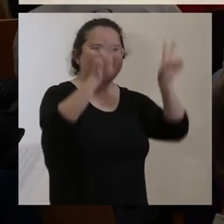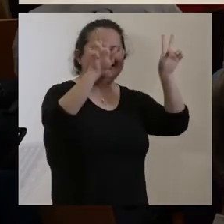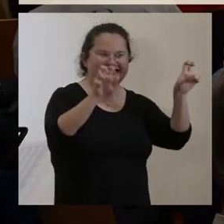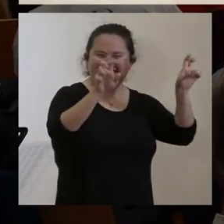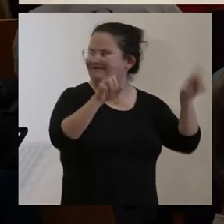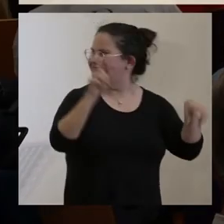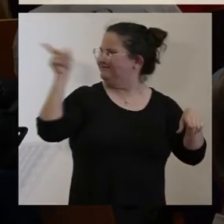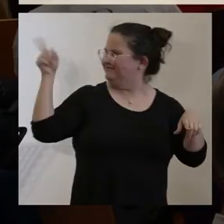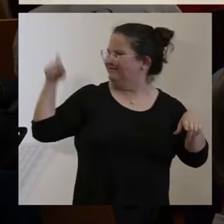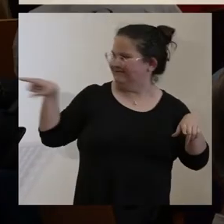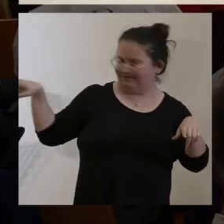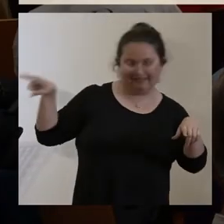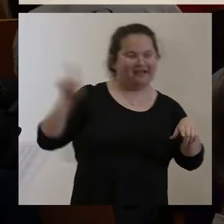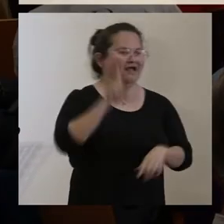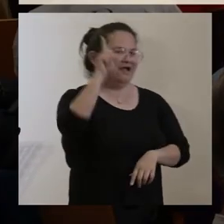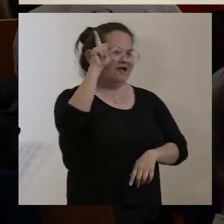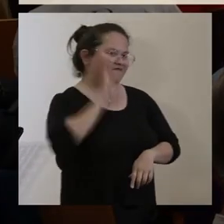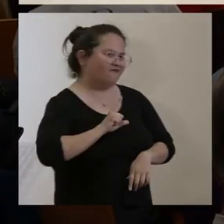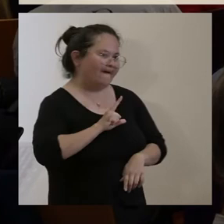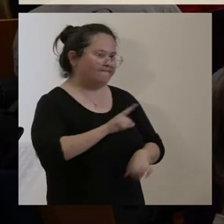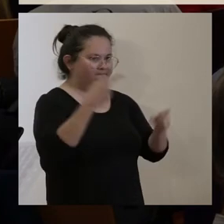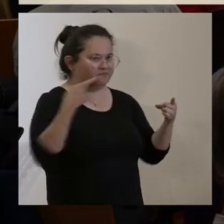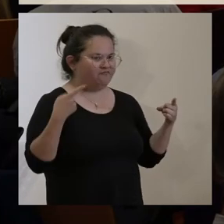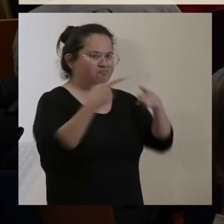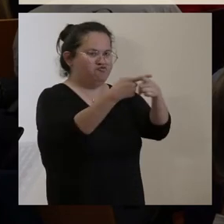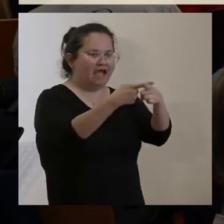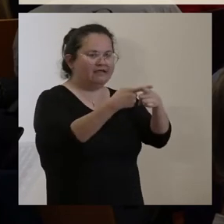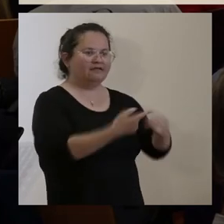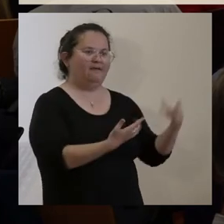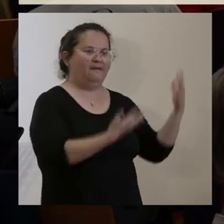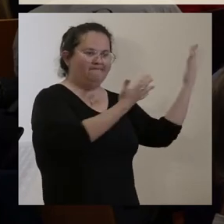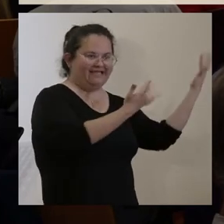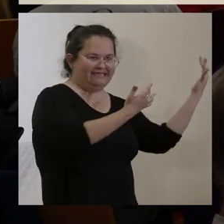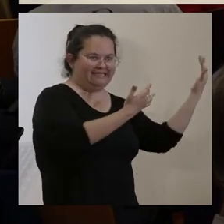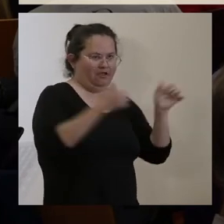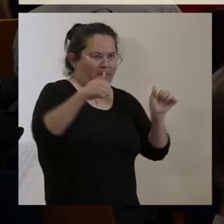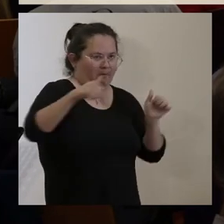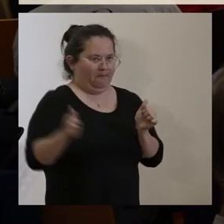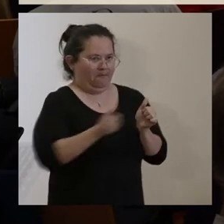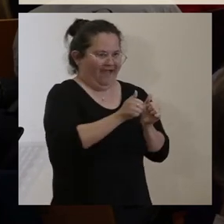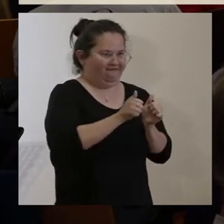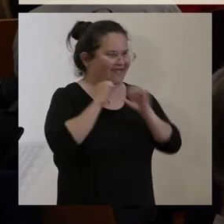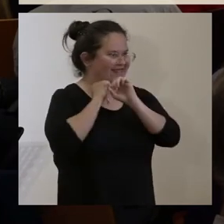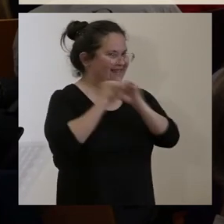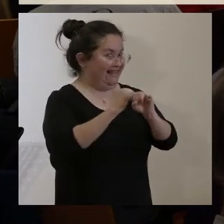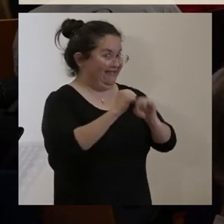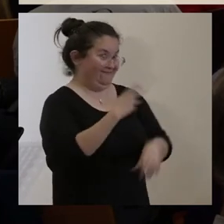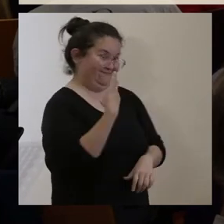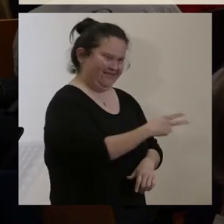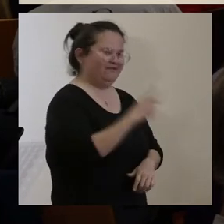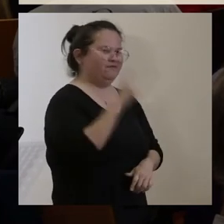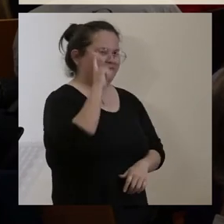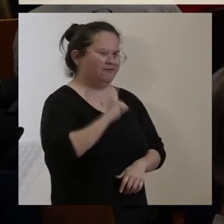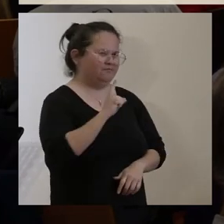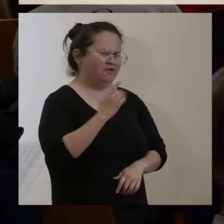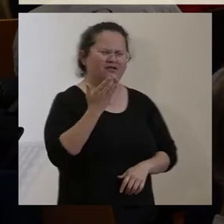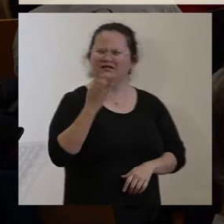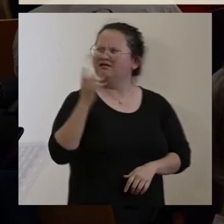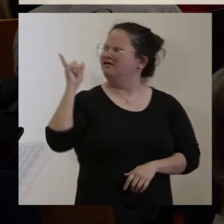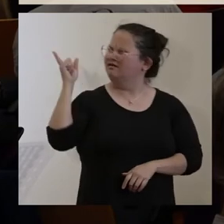Martinique, accompagnée de son esclave ». Ce voyageur canadien, écrivain et illustrateur donne à voir ici l'une des